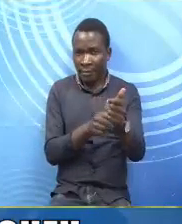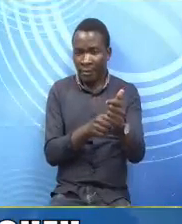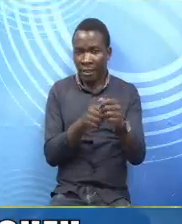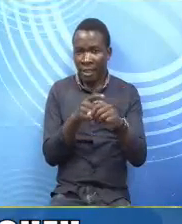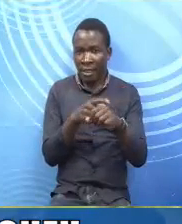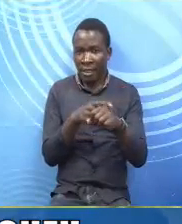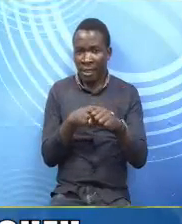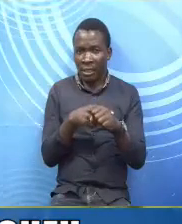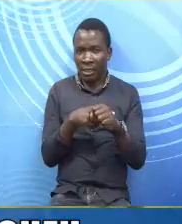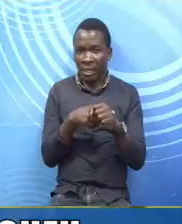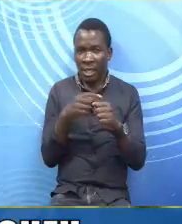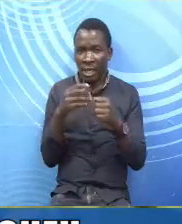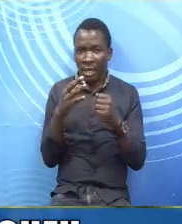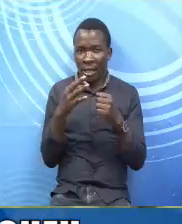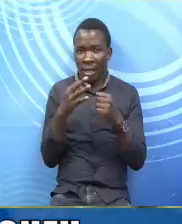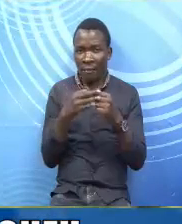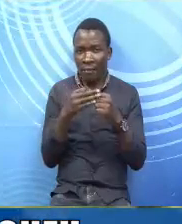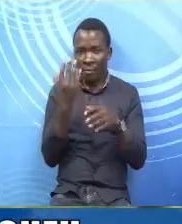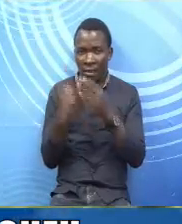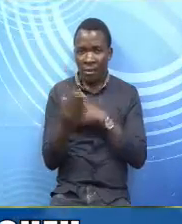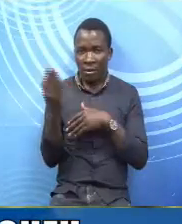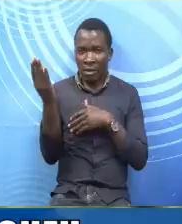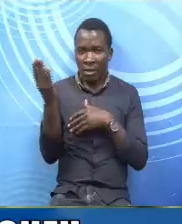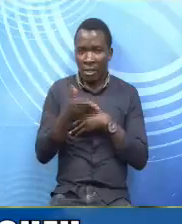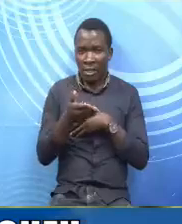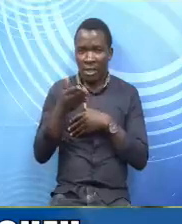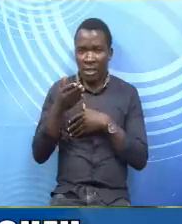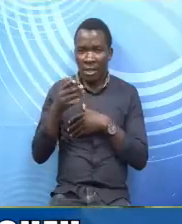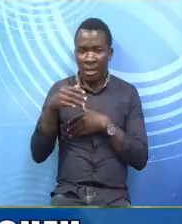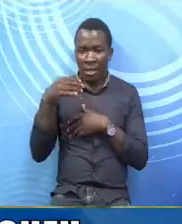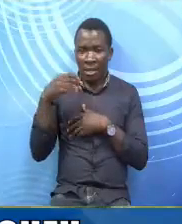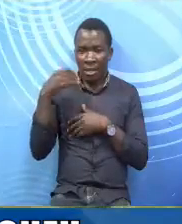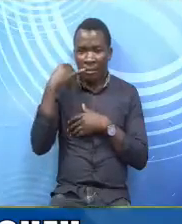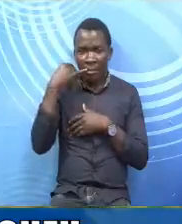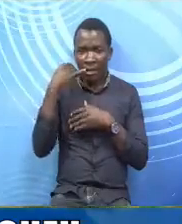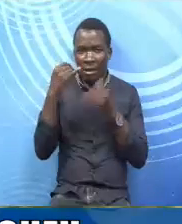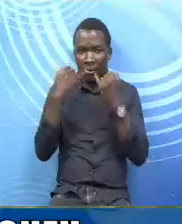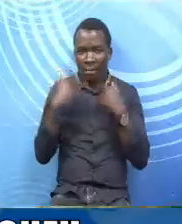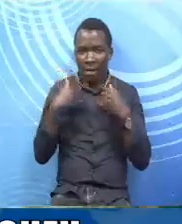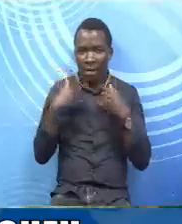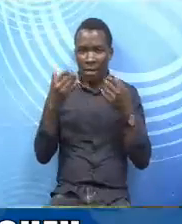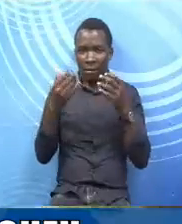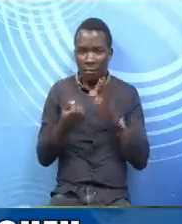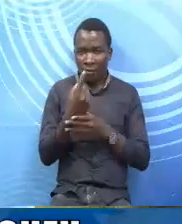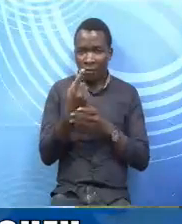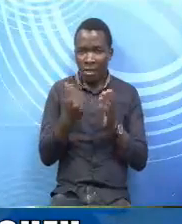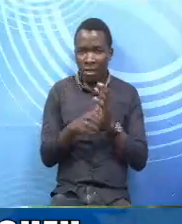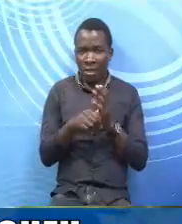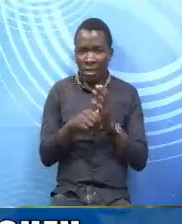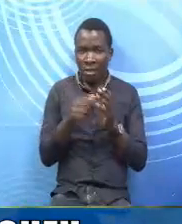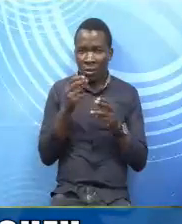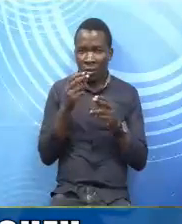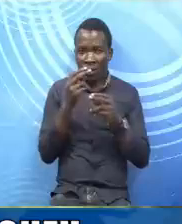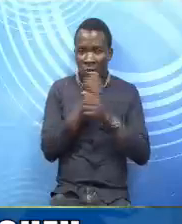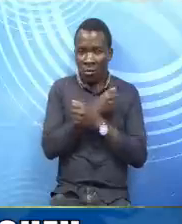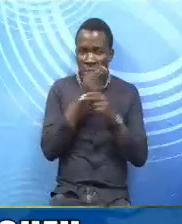bampamagaye bambwira ko hari ikibazo kihavutse dutukunda kumwita ku izina